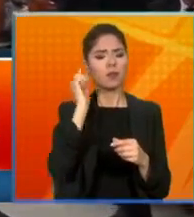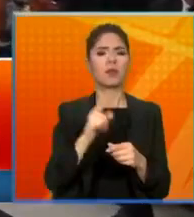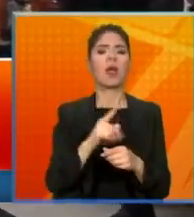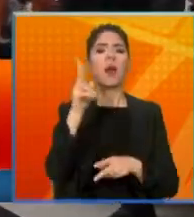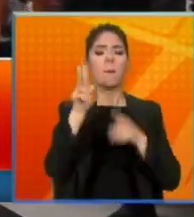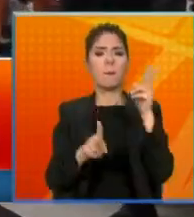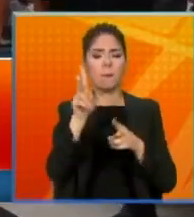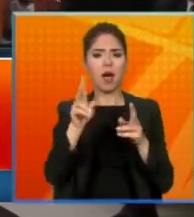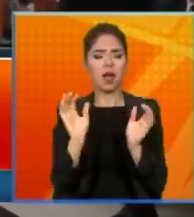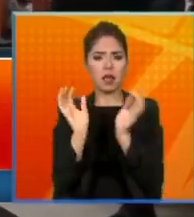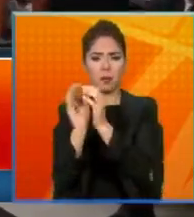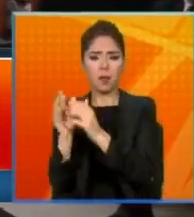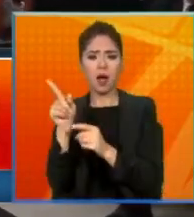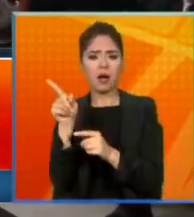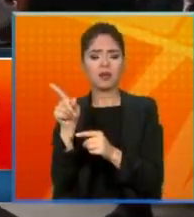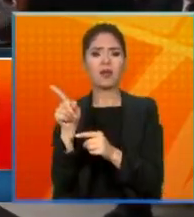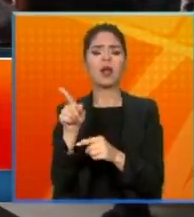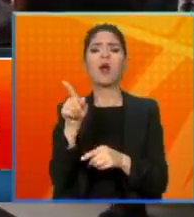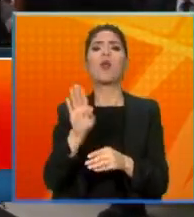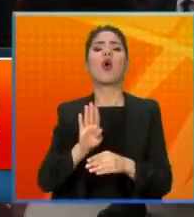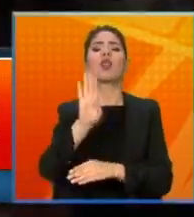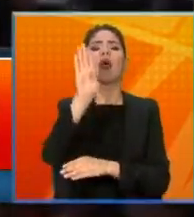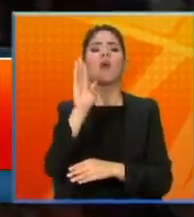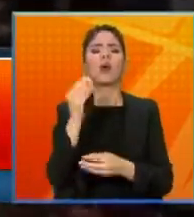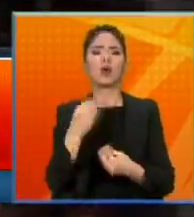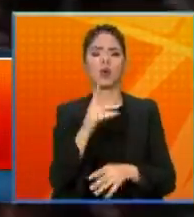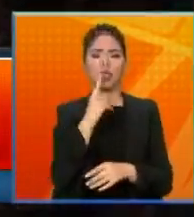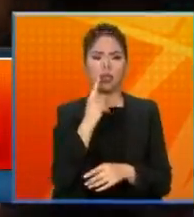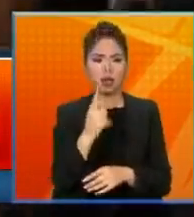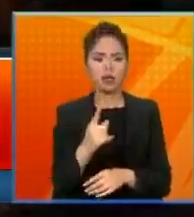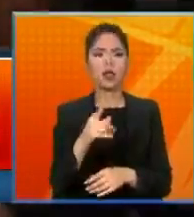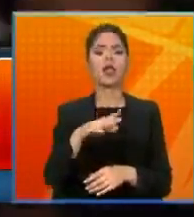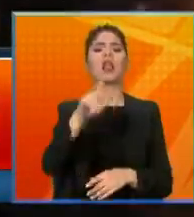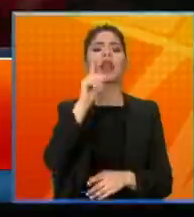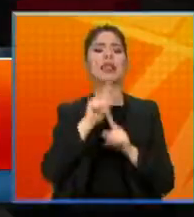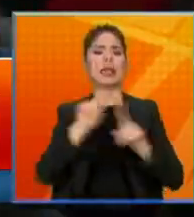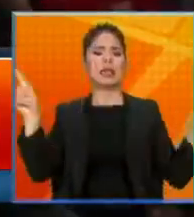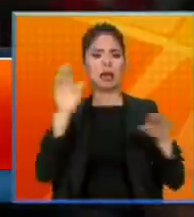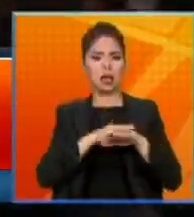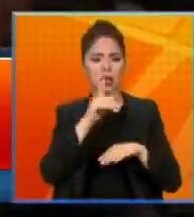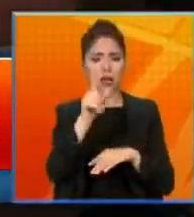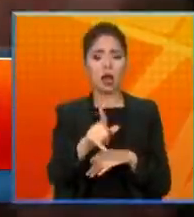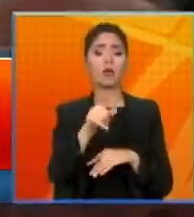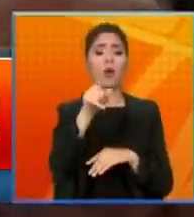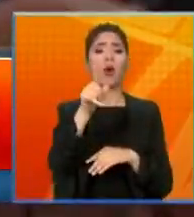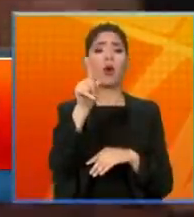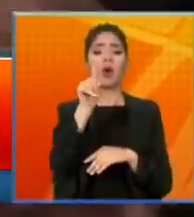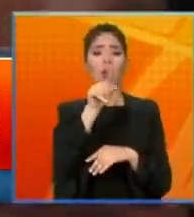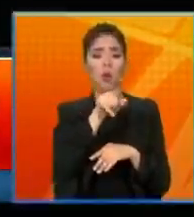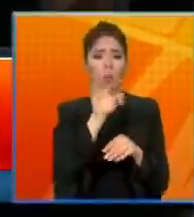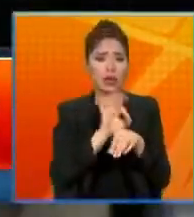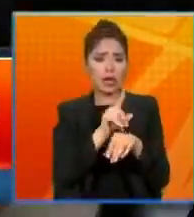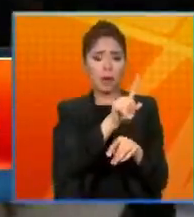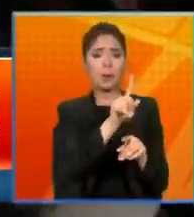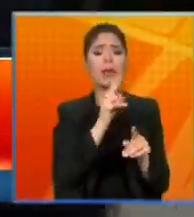Bazı partililer durumu antidemokratik buldu, itiraz etti. Yalım'ın danışmanı Mahir Yaşar o anda bir kadına